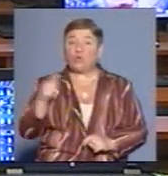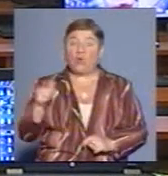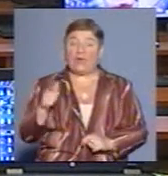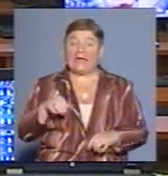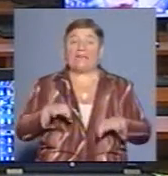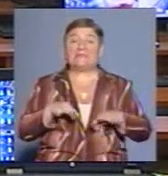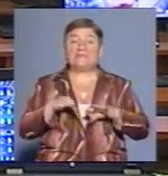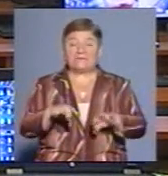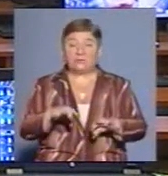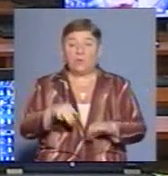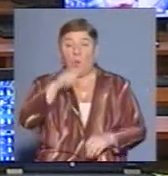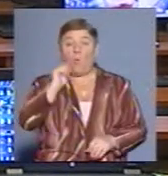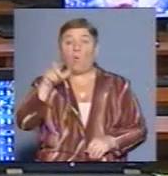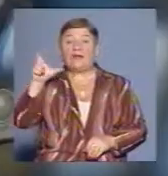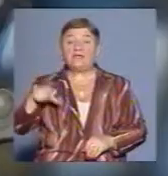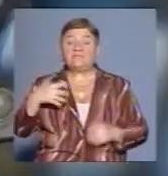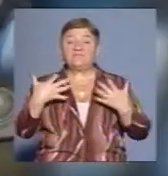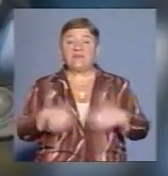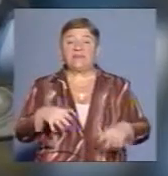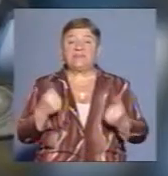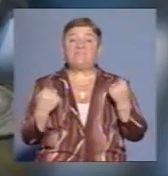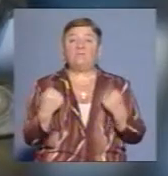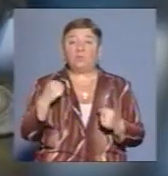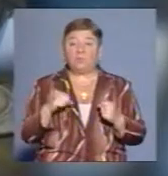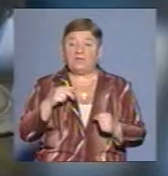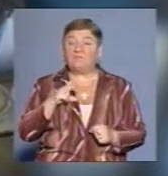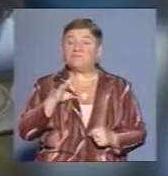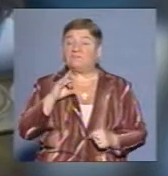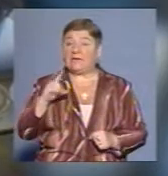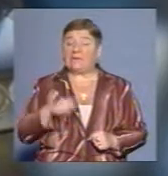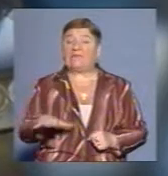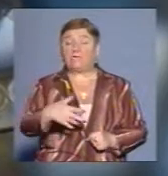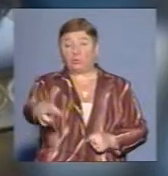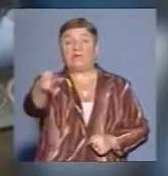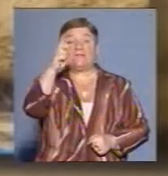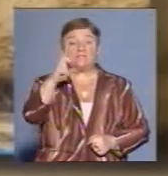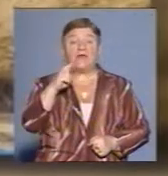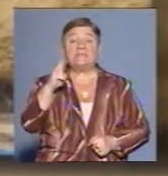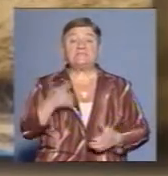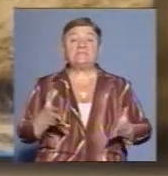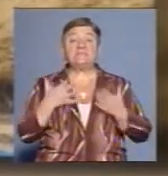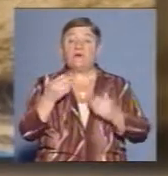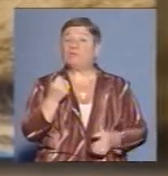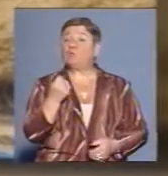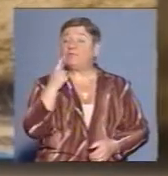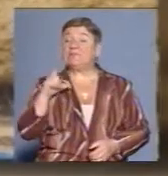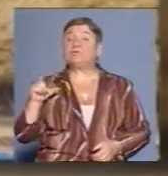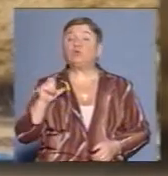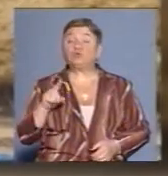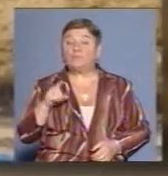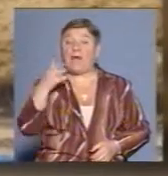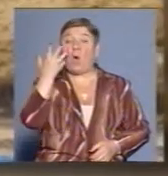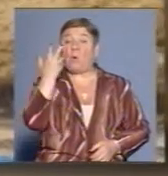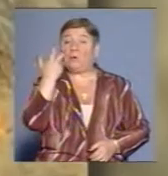громадянин України втратив автомобіль. Він не вивіз вчасно Volkswagen Touareg із митної території держави. Це з'ясувалось 11 жовтня, коли чоловік